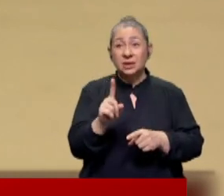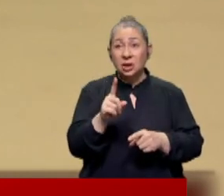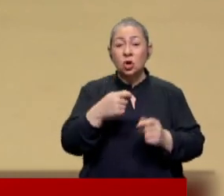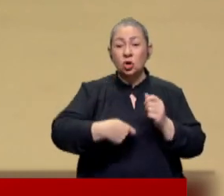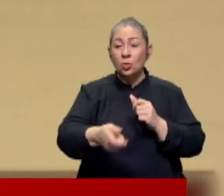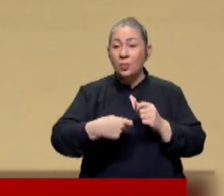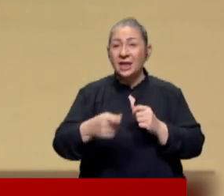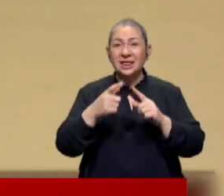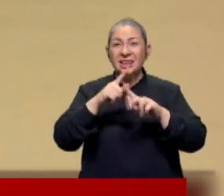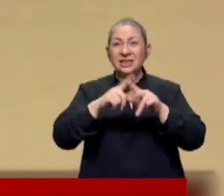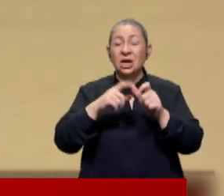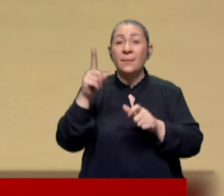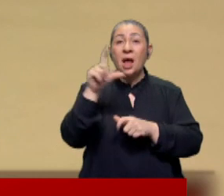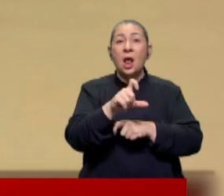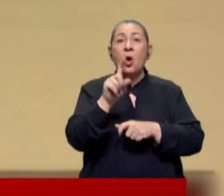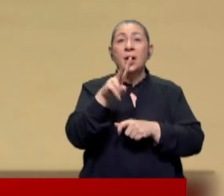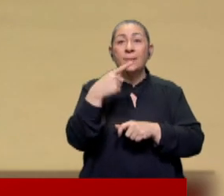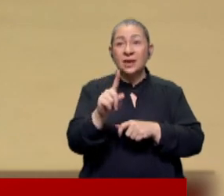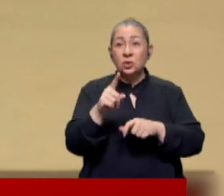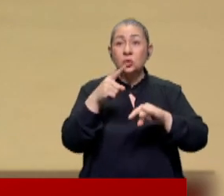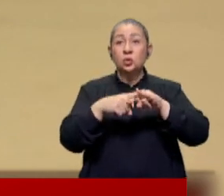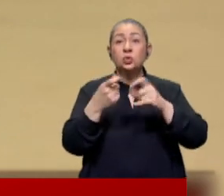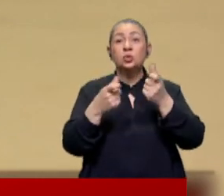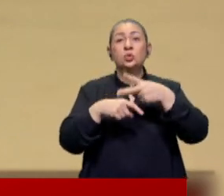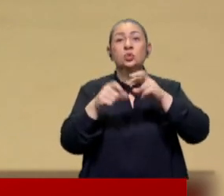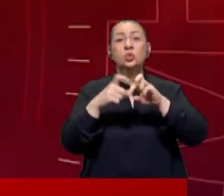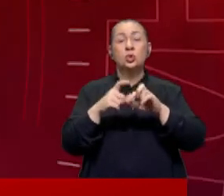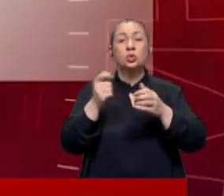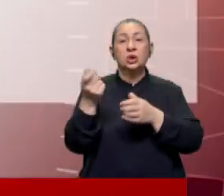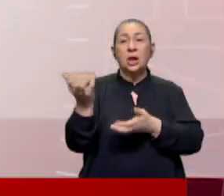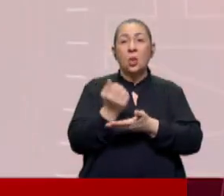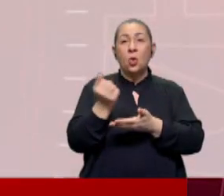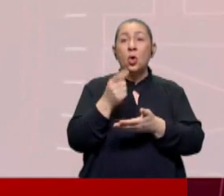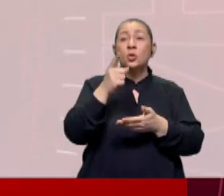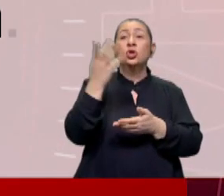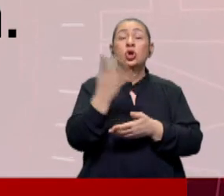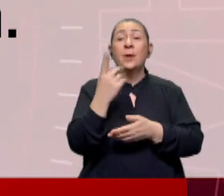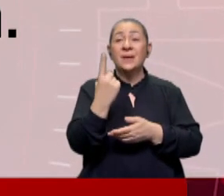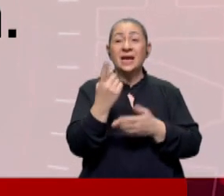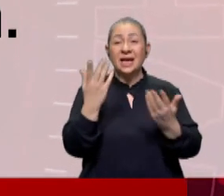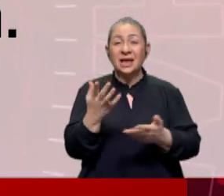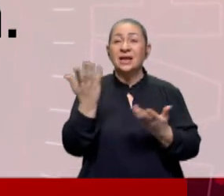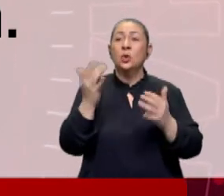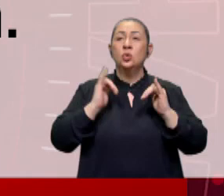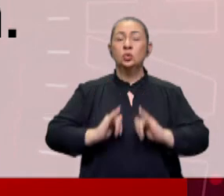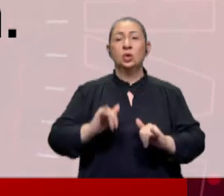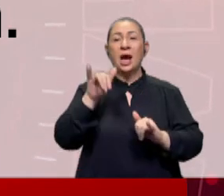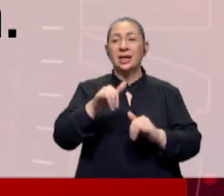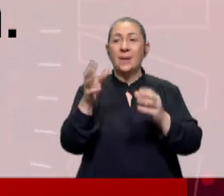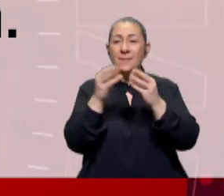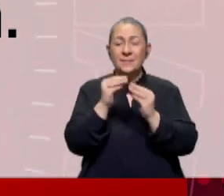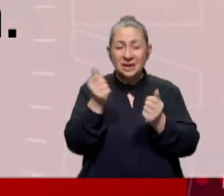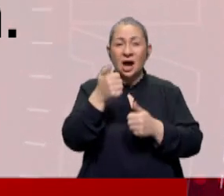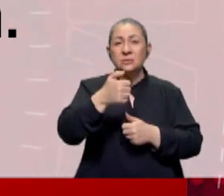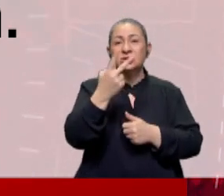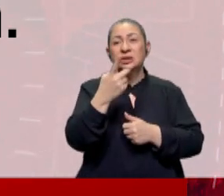Gübre taştan da aylık 12 bin lira. Huzur ücreti almaktadır. Bu rakamın dörtte biri kadar, yani huzur hakları ile birlikte